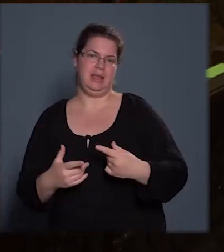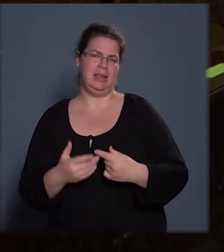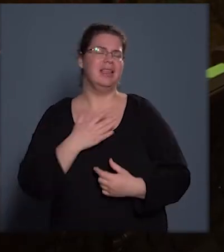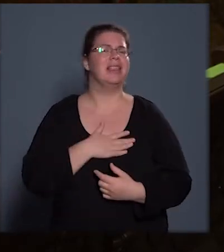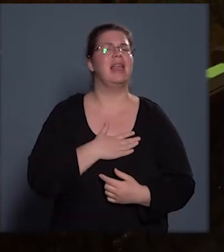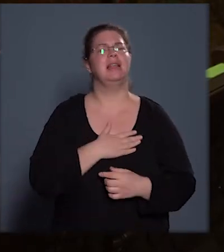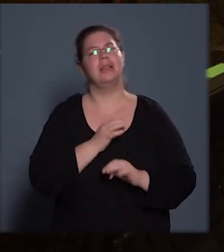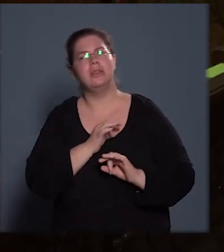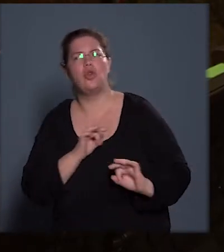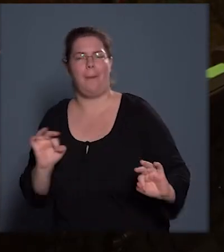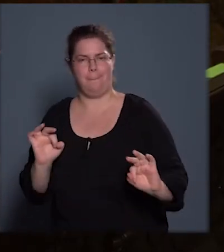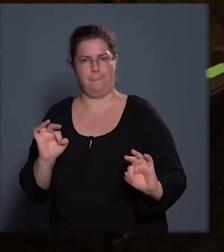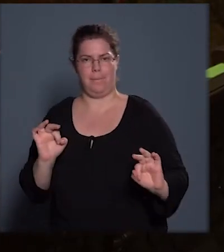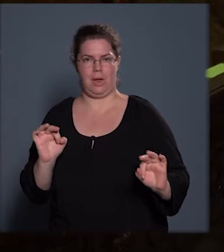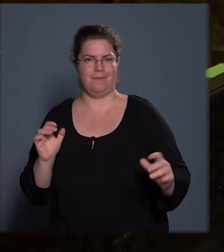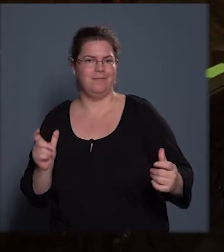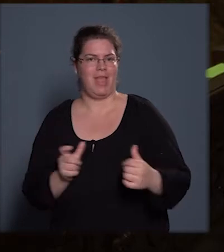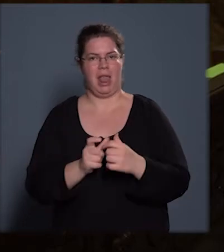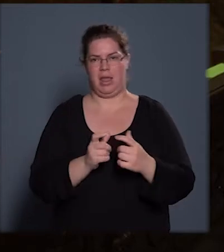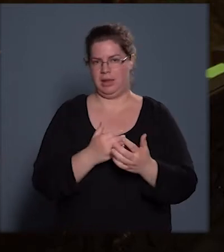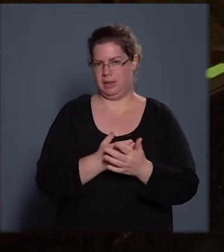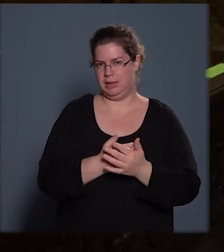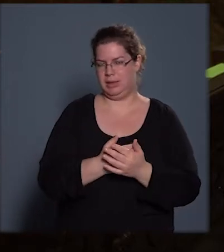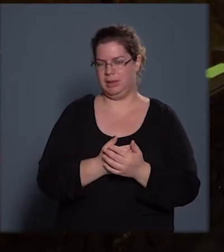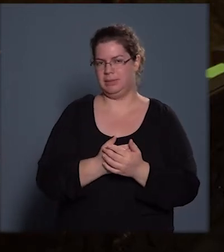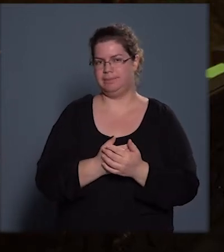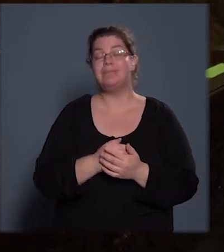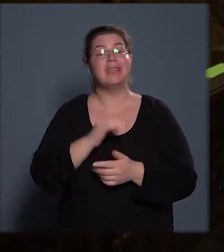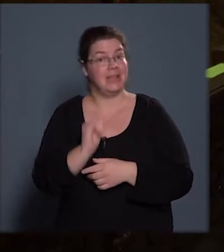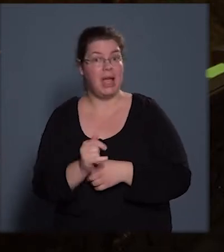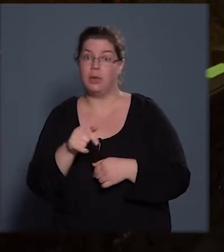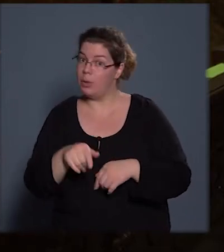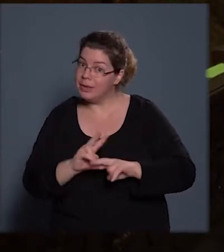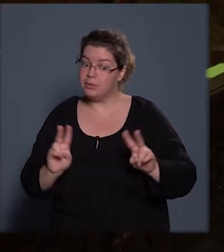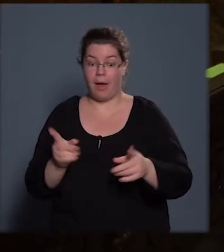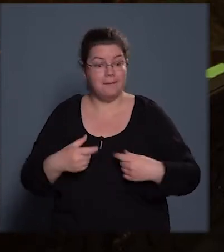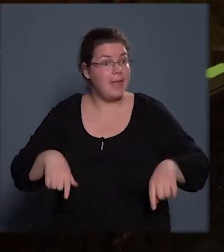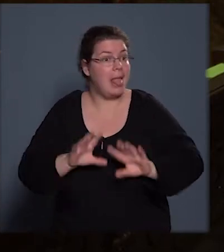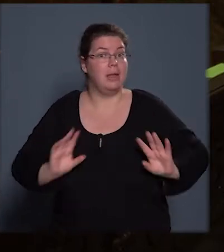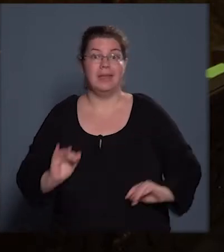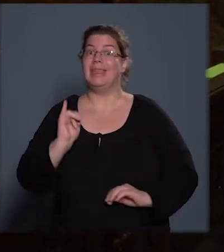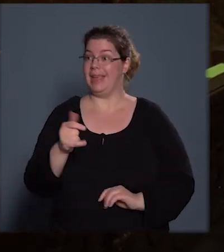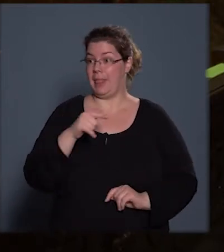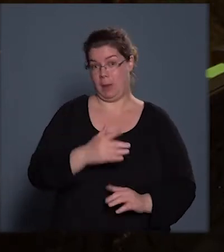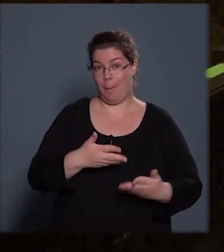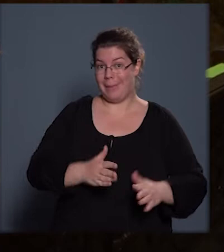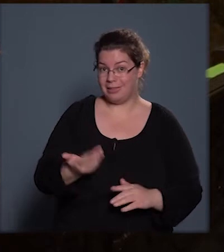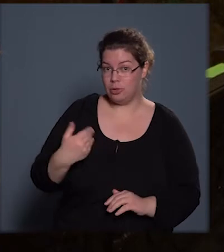Szeretnénk jobban vele lenni. Igen, ő itt van velünk, igen, ő